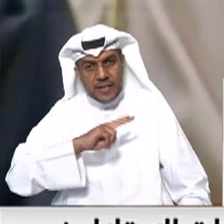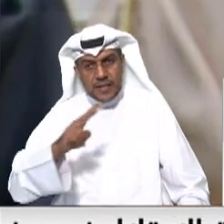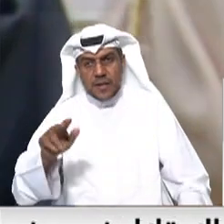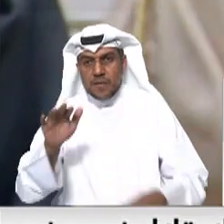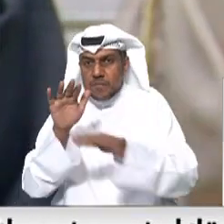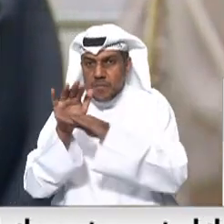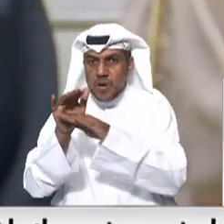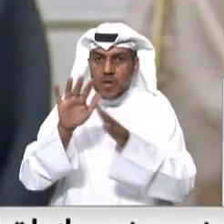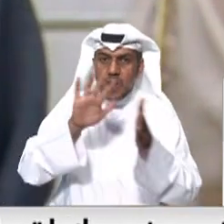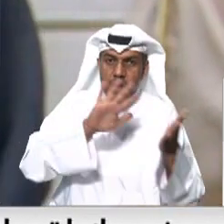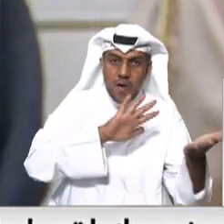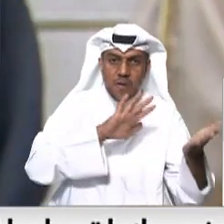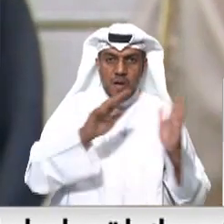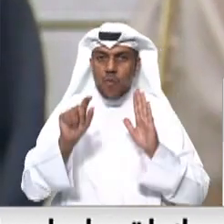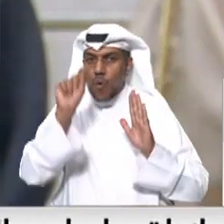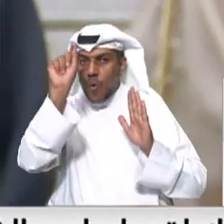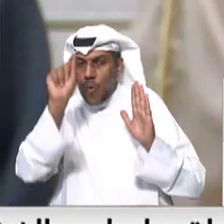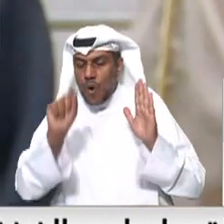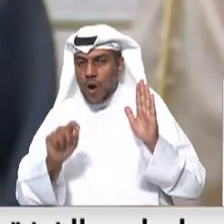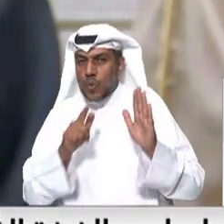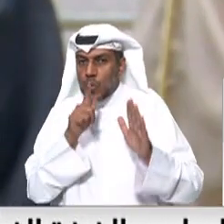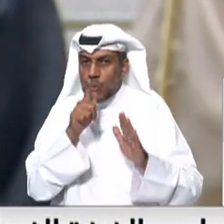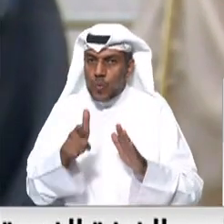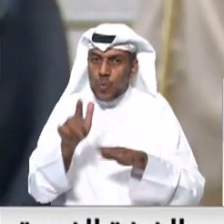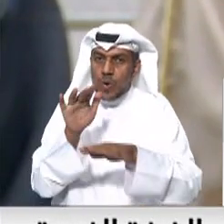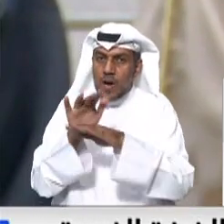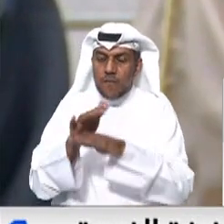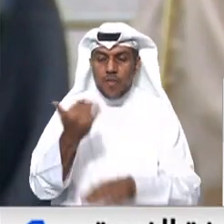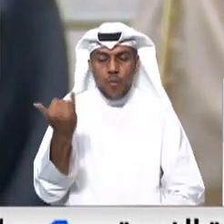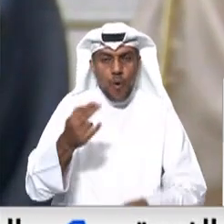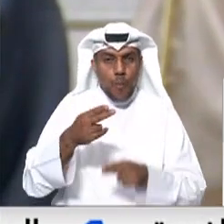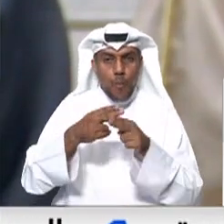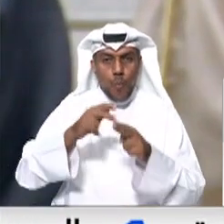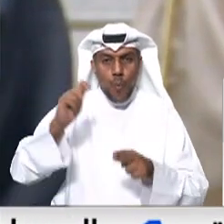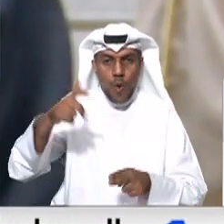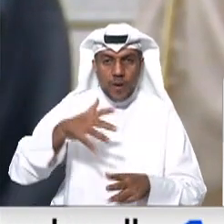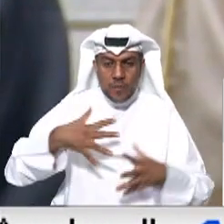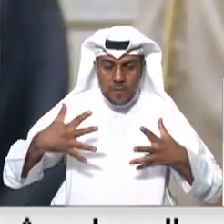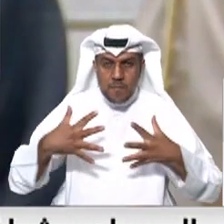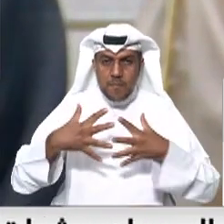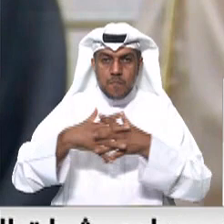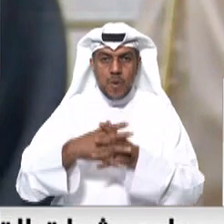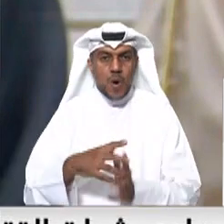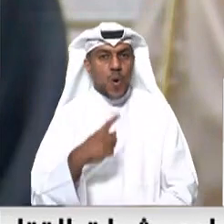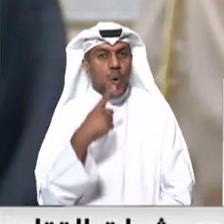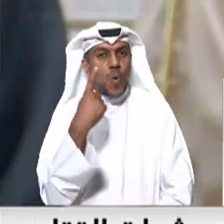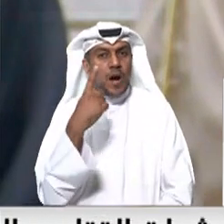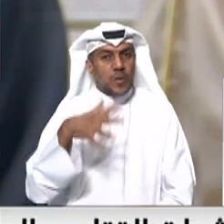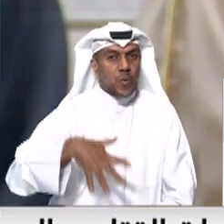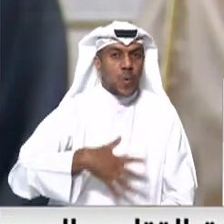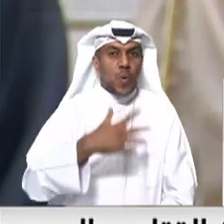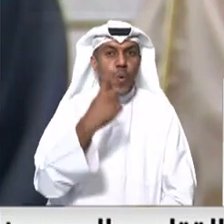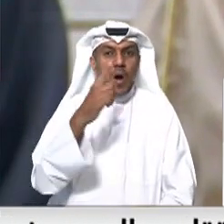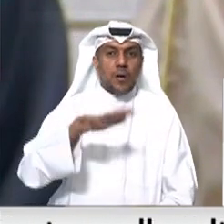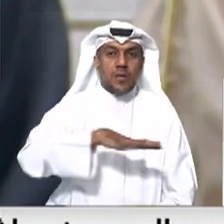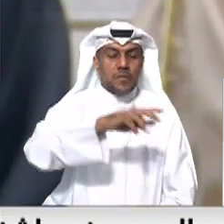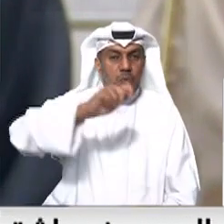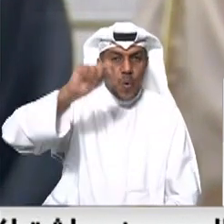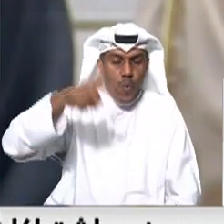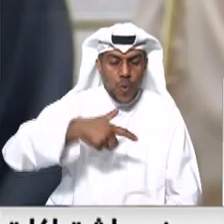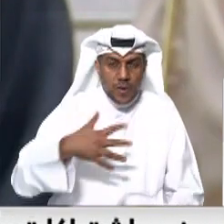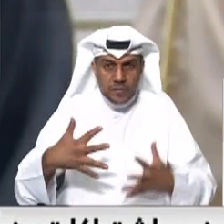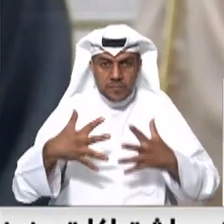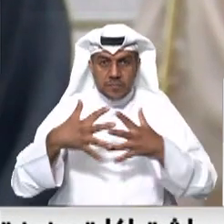حرصه على الحفاظ على الوحده الوطنيه باعتبارها السياج الذي يحمي الكويت والكويتيين